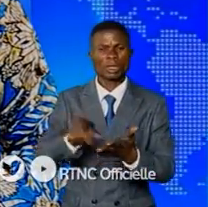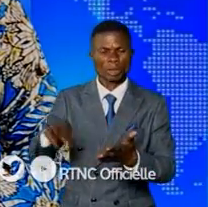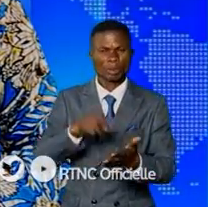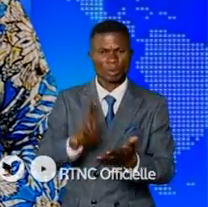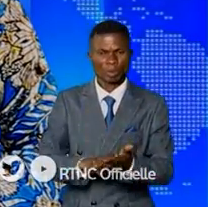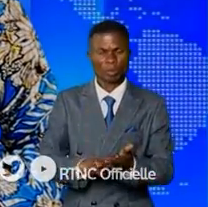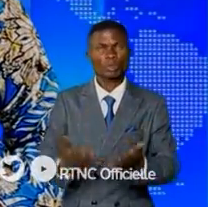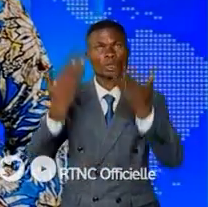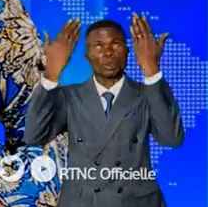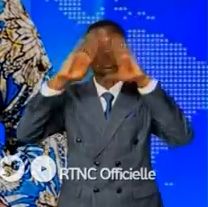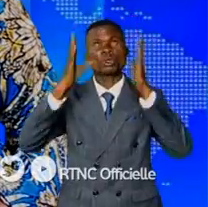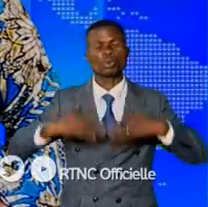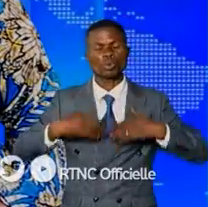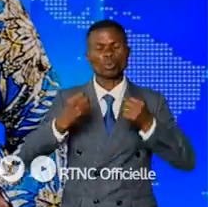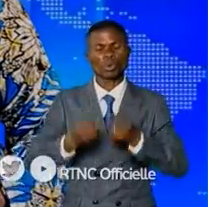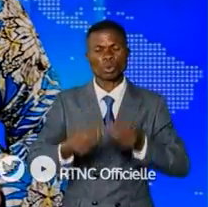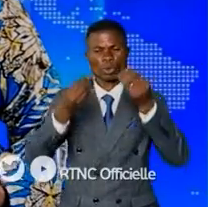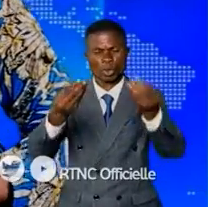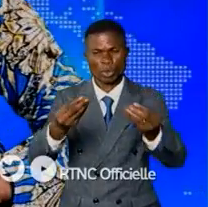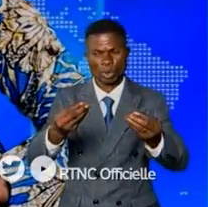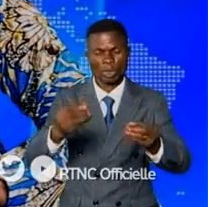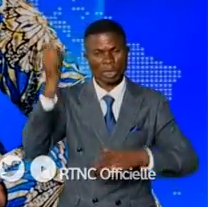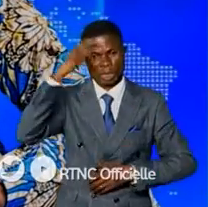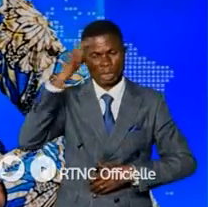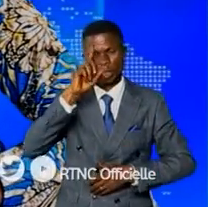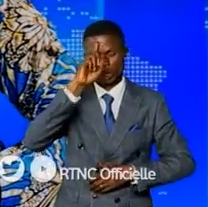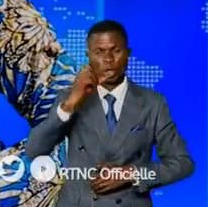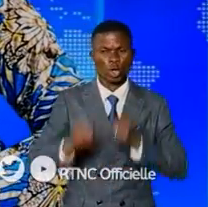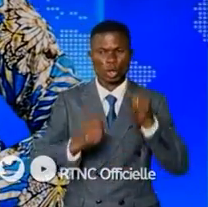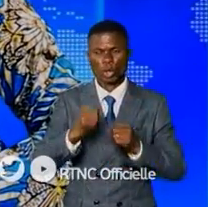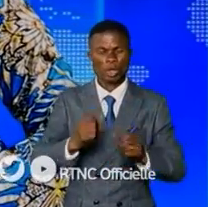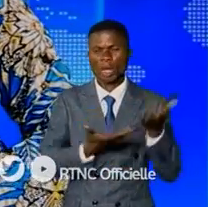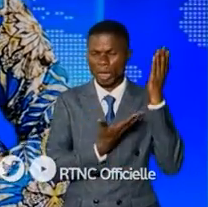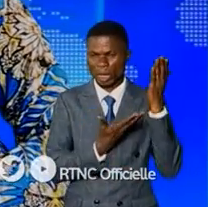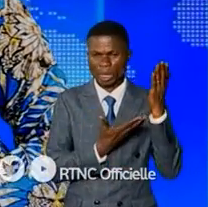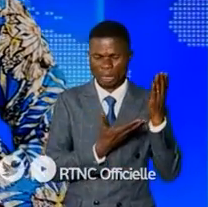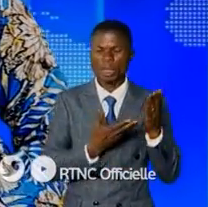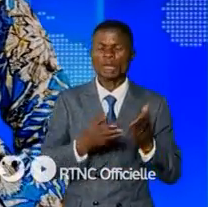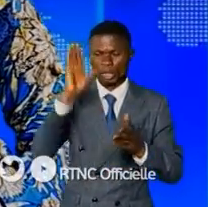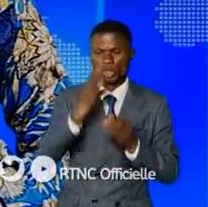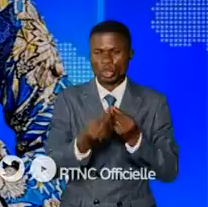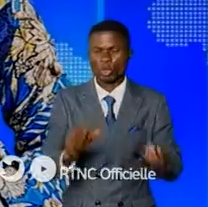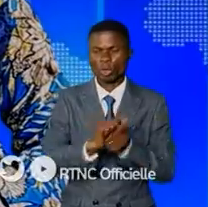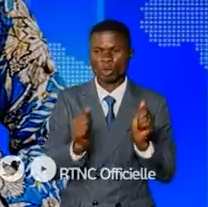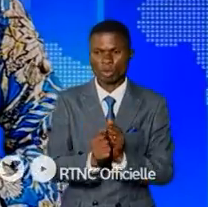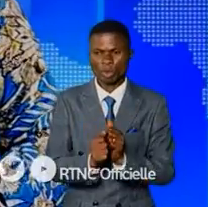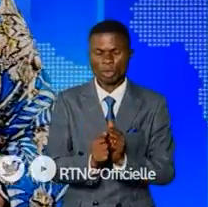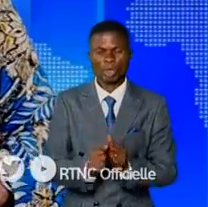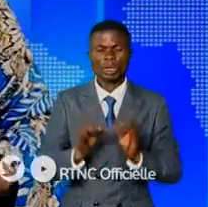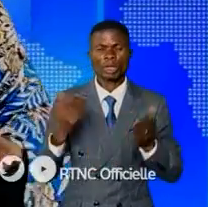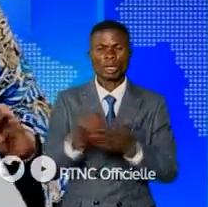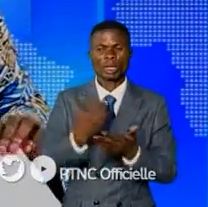Puisse l'Éternel, Dieu Tout-Puissant, vous accorder la sagesse et l'énergie nécessaires pour relever les défis de vos